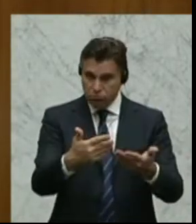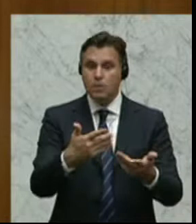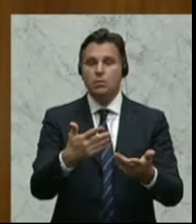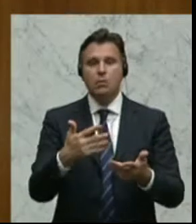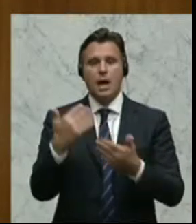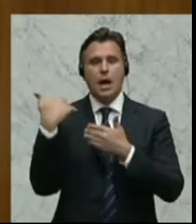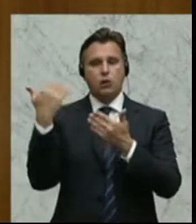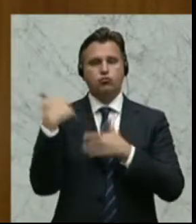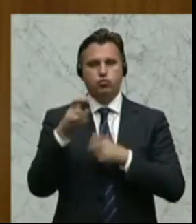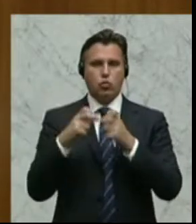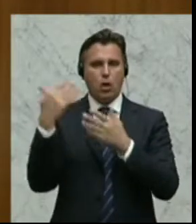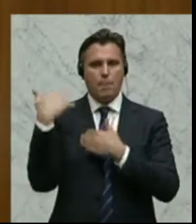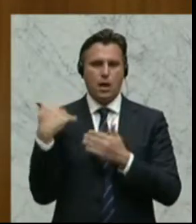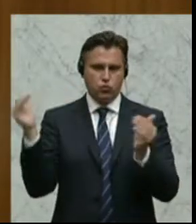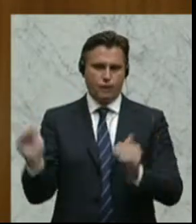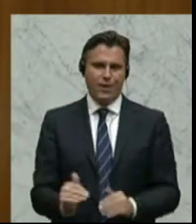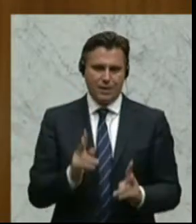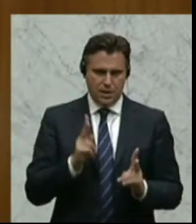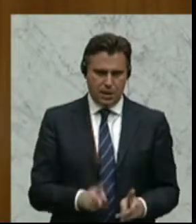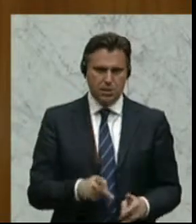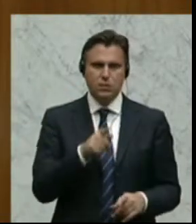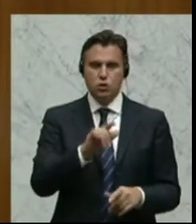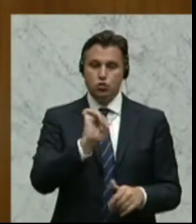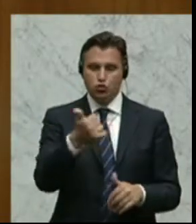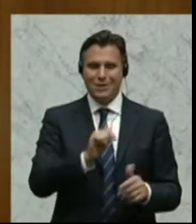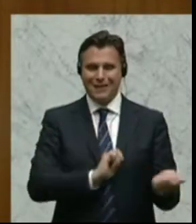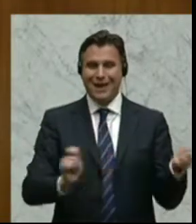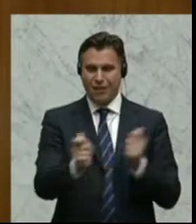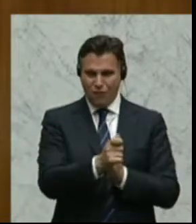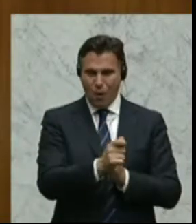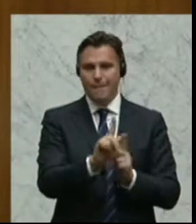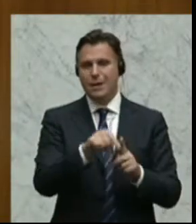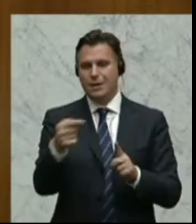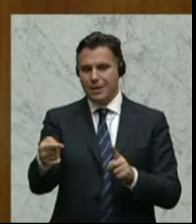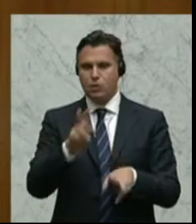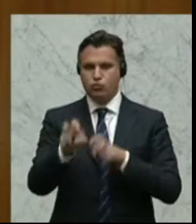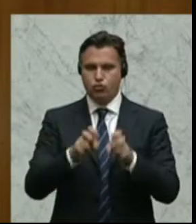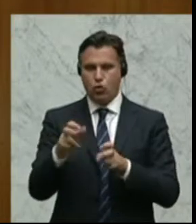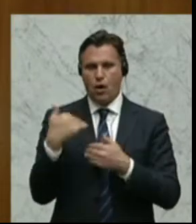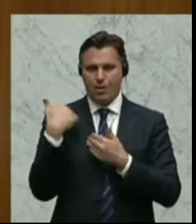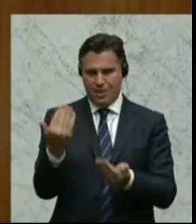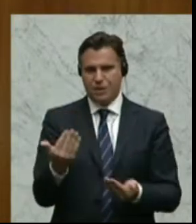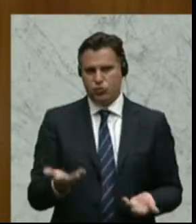solche Reformen sind der Schlüssel für eine echte und nachhaltige Steuerentlastung.